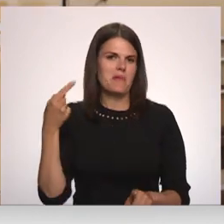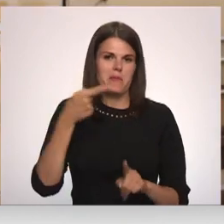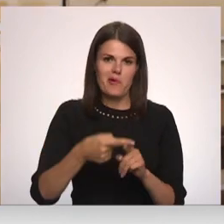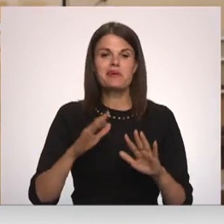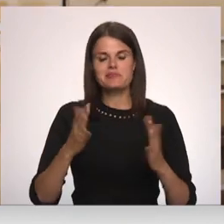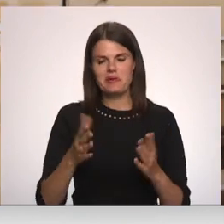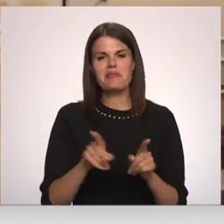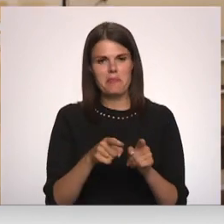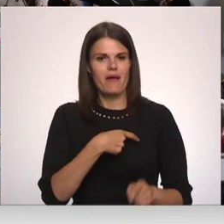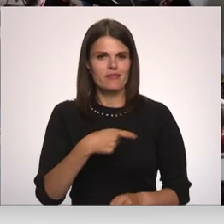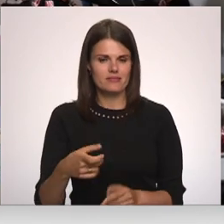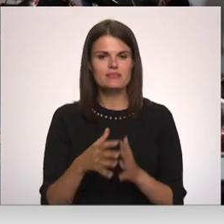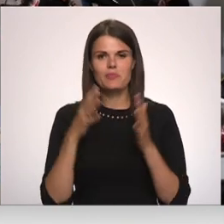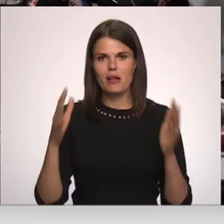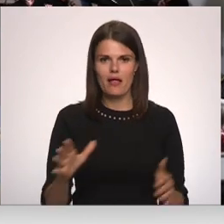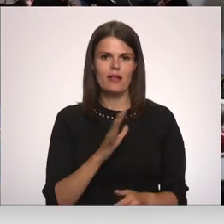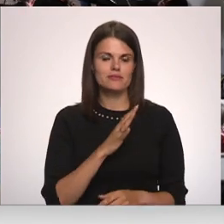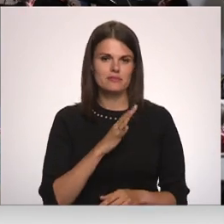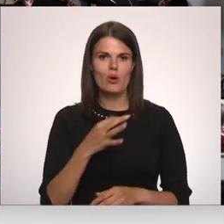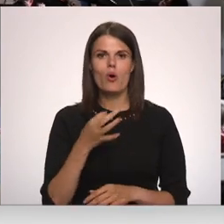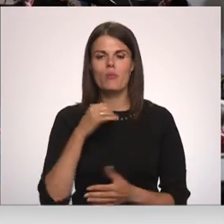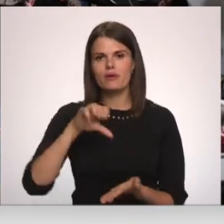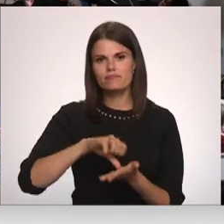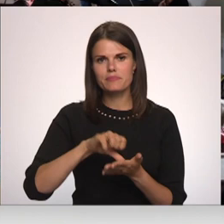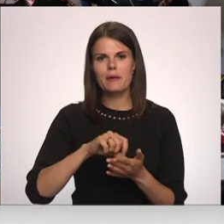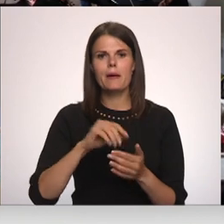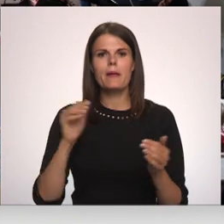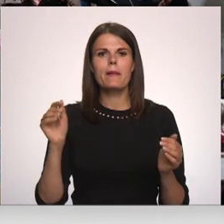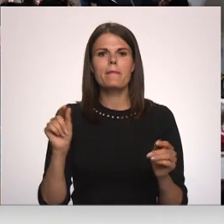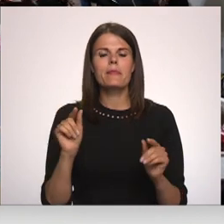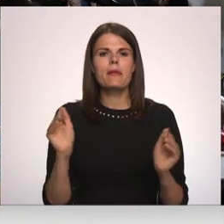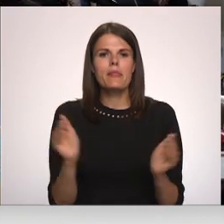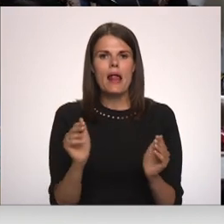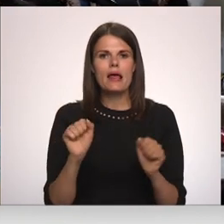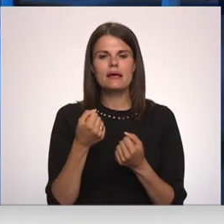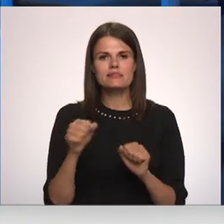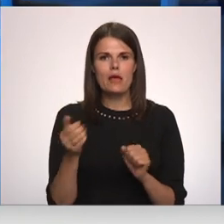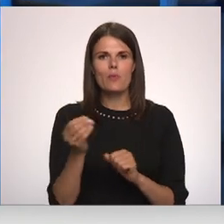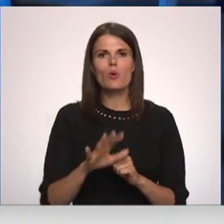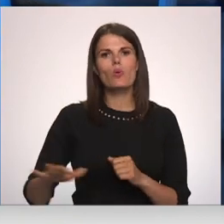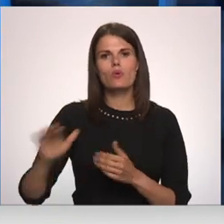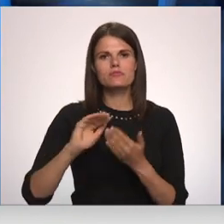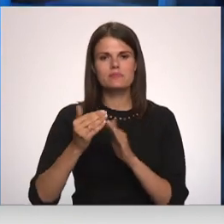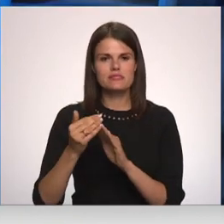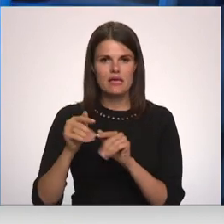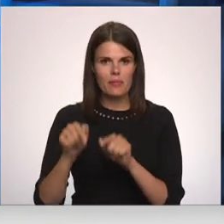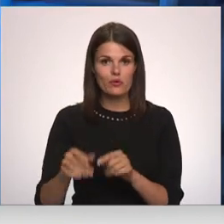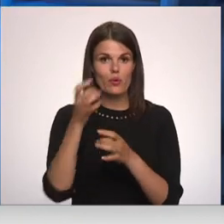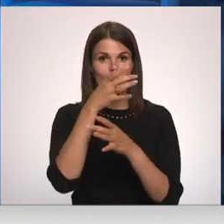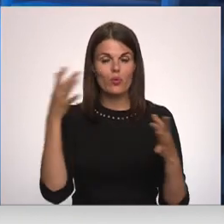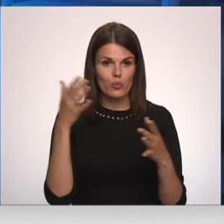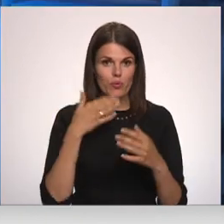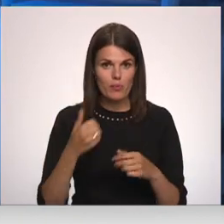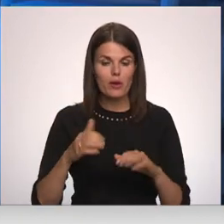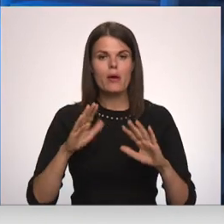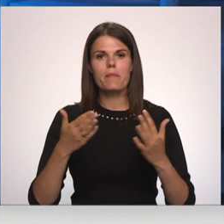tas bija izaicinājums liels, jā. Operas uzvedums pavisam nelielā Ziemeļkurzemes piekrastes ciemā ir ne tikai kultūras baudījums, bet